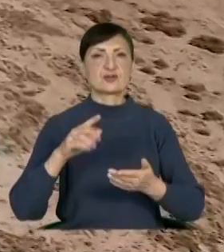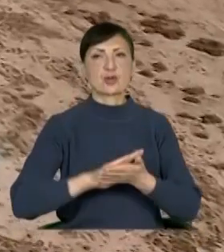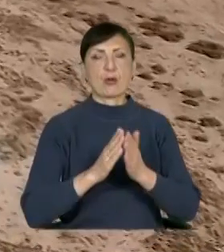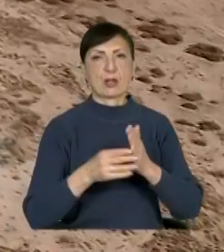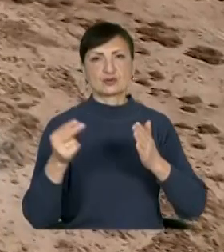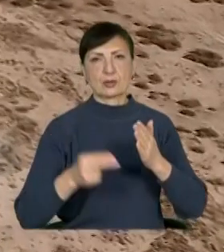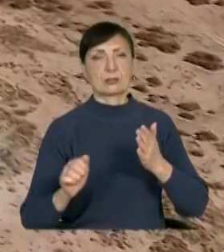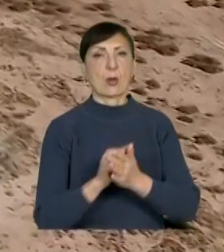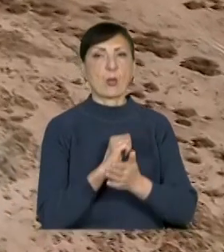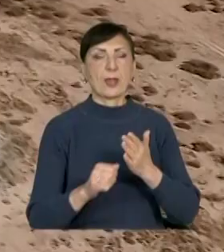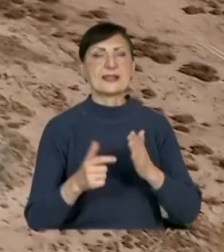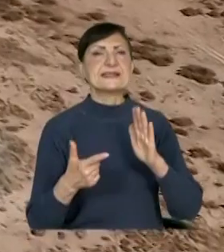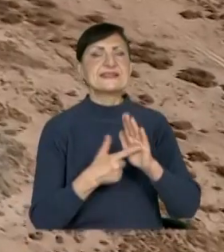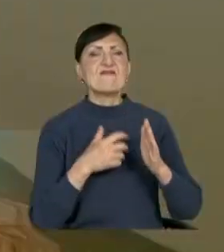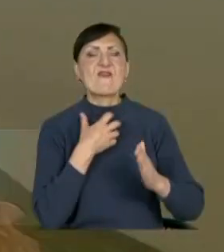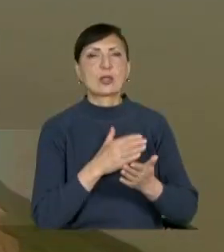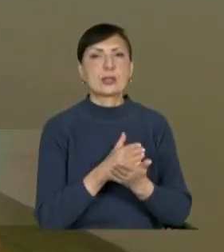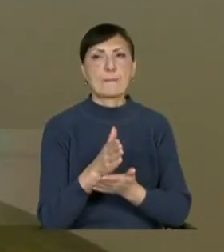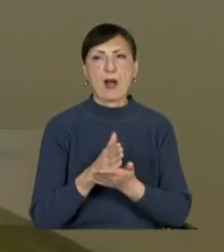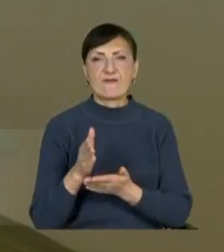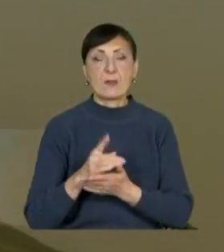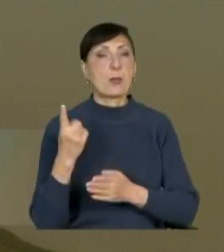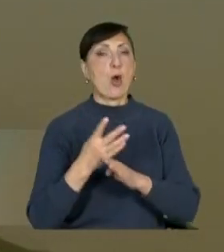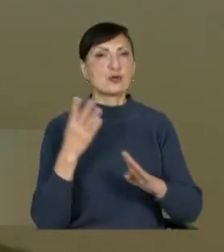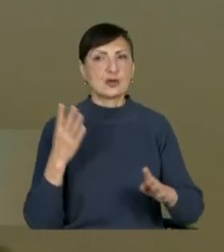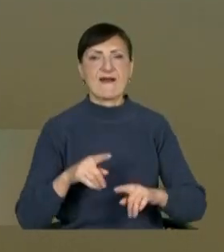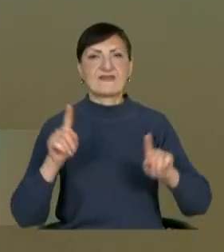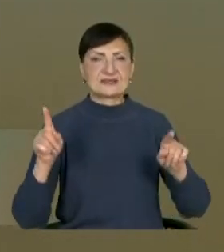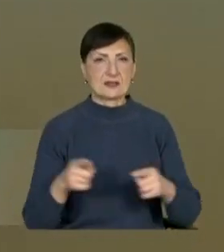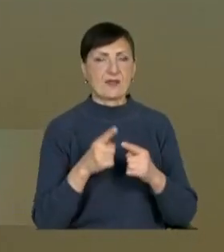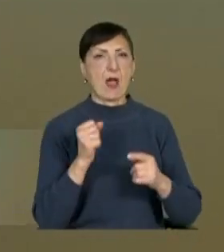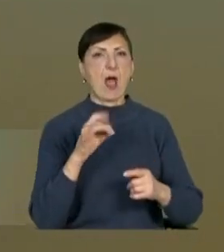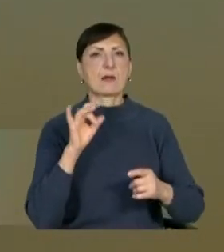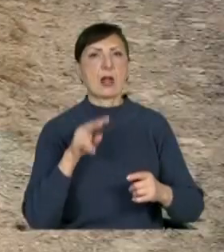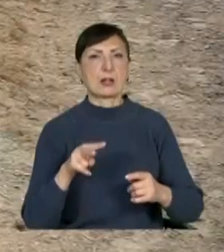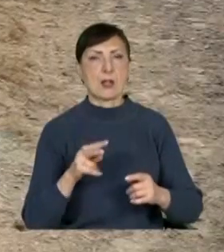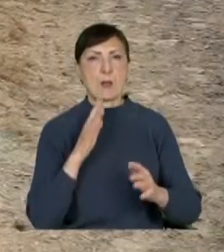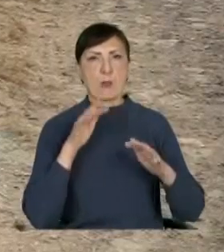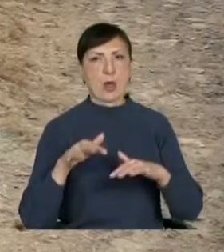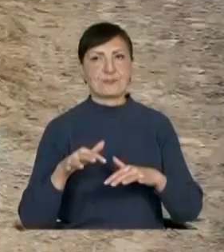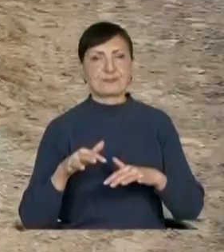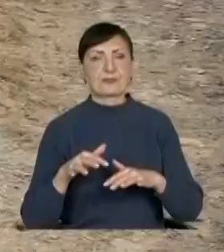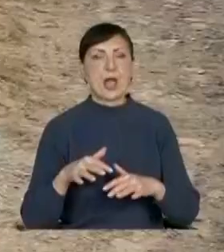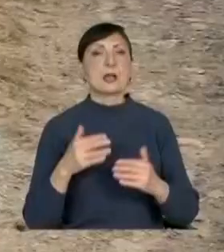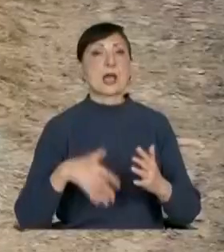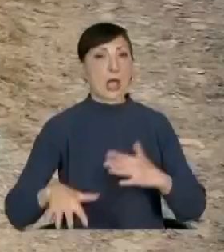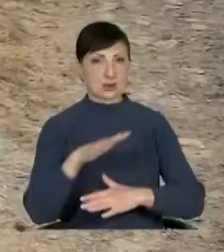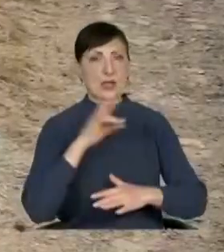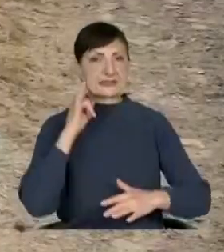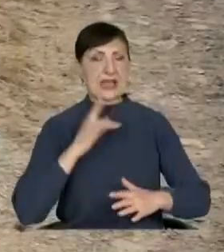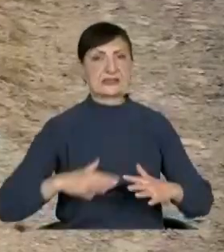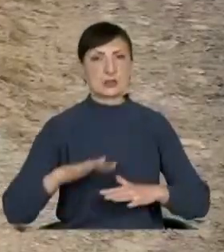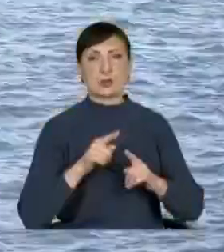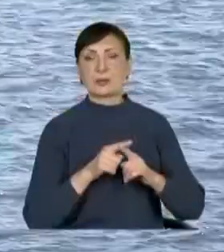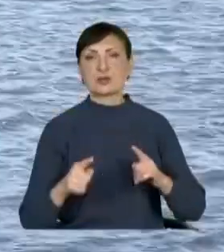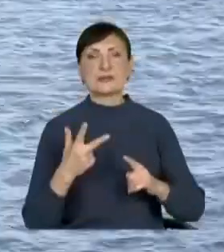Документ охватывает 7 важных направлений. В первую очередь это восстановление Аральского моря. Отмечу, что на нашей территории на